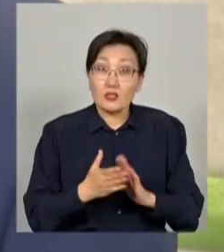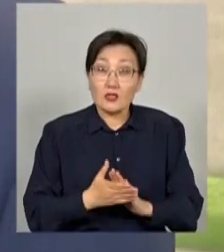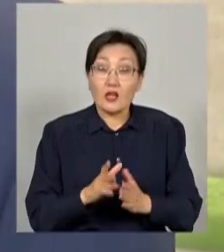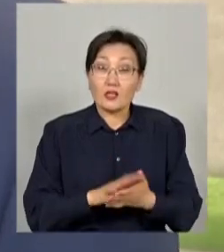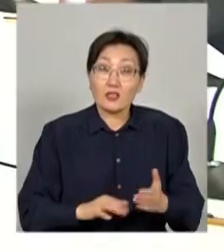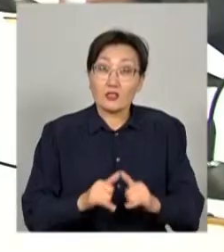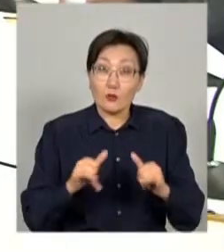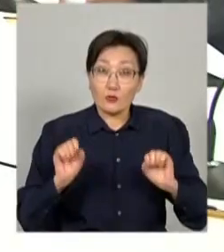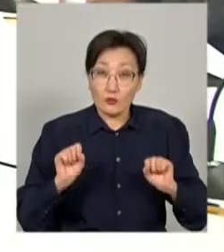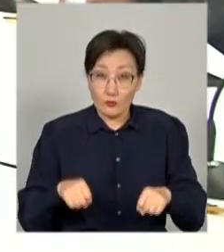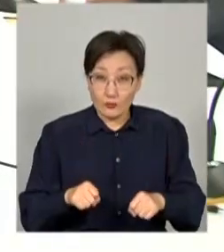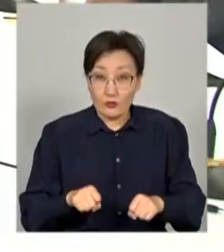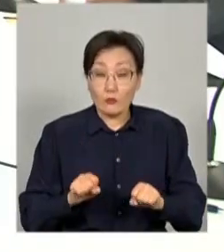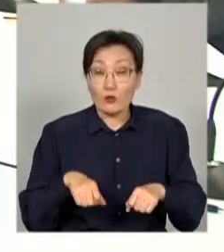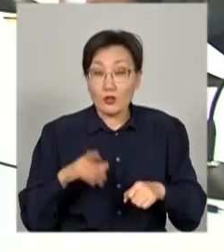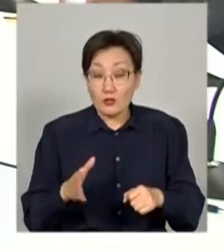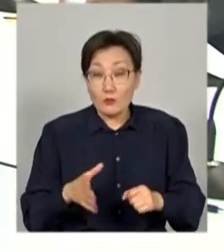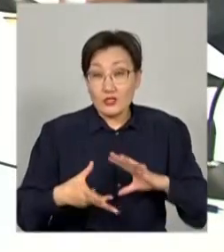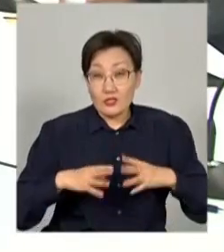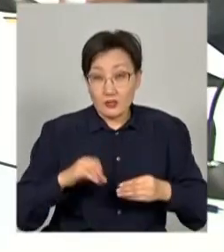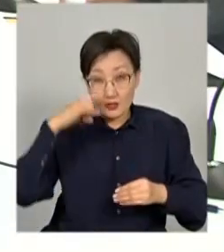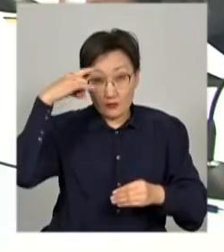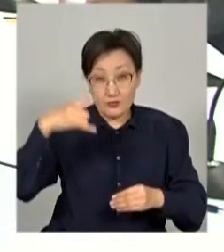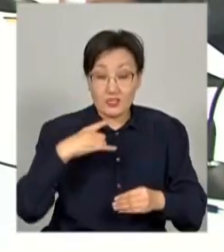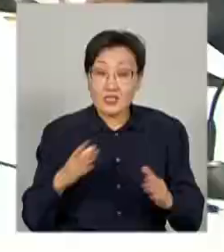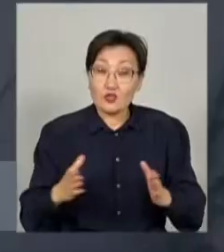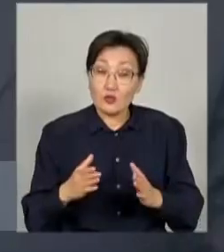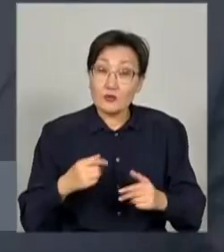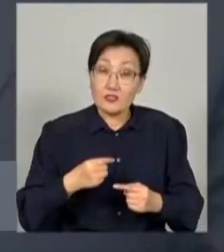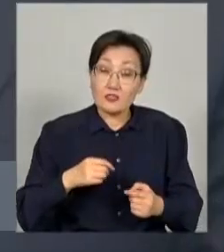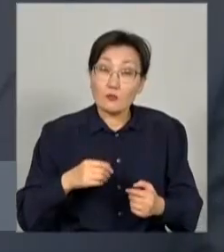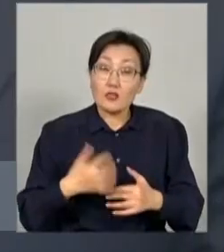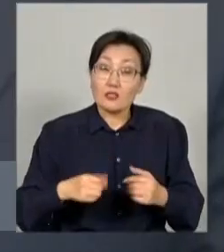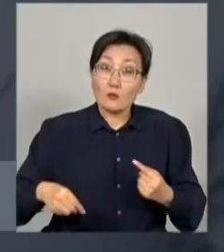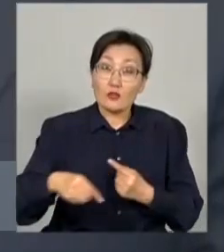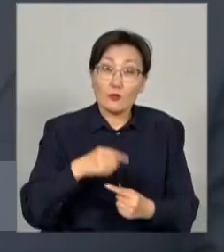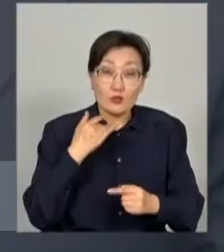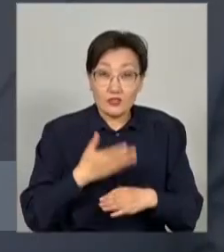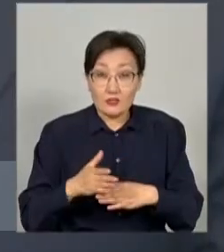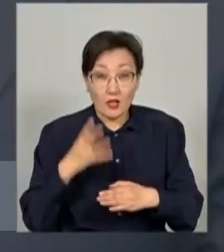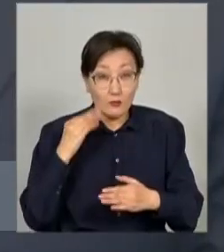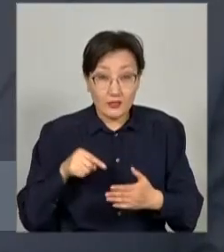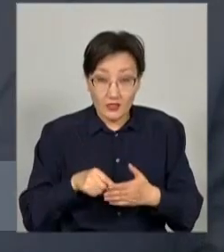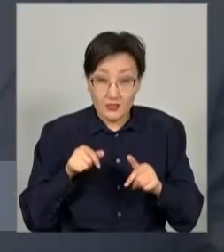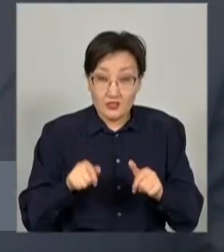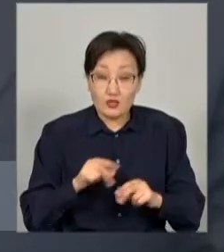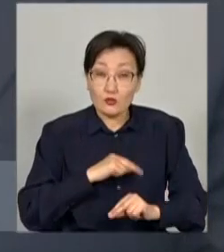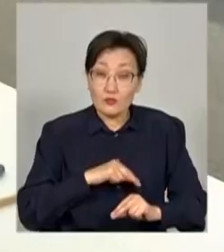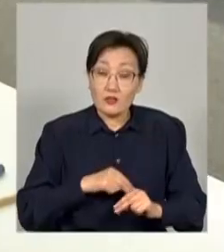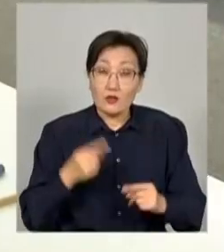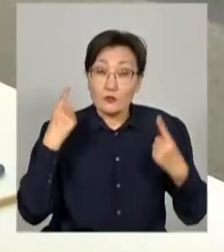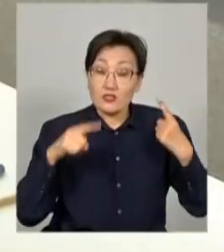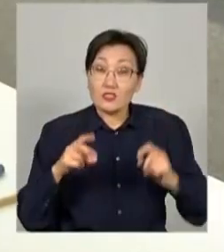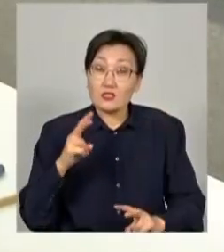кететін деген ойдамыз. Жалпы елімізде шағын және орта бизнестің басым бөлігі Алматыда орналасқан. Ал